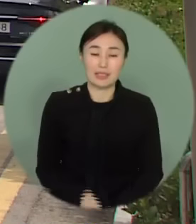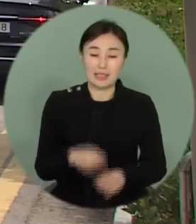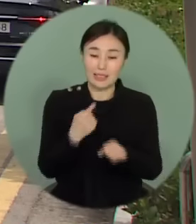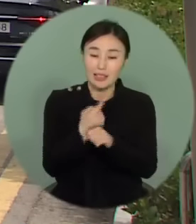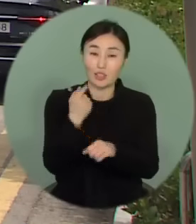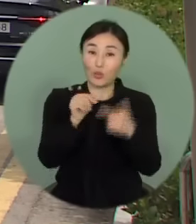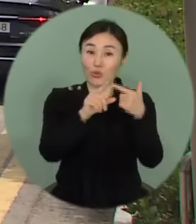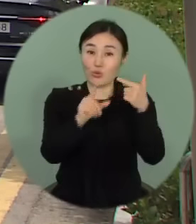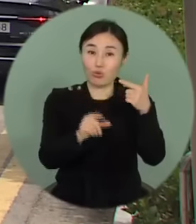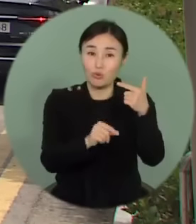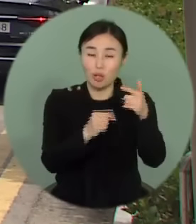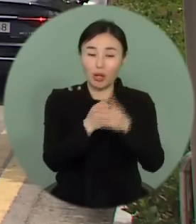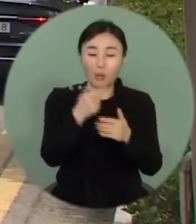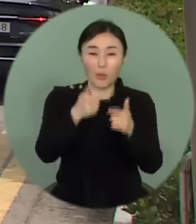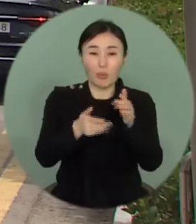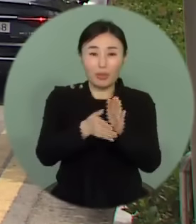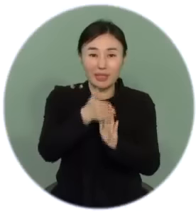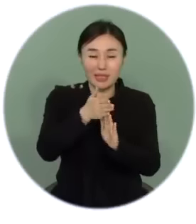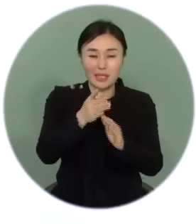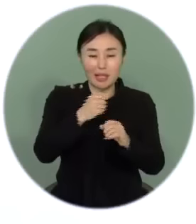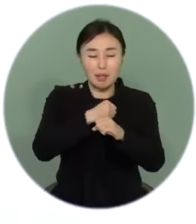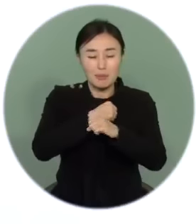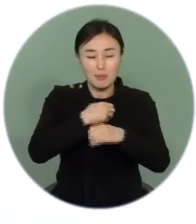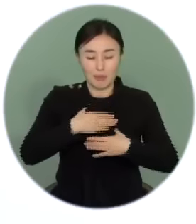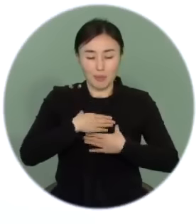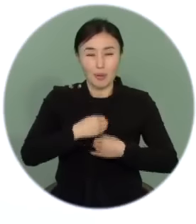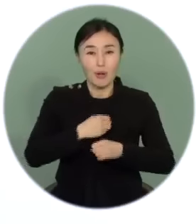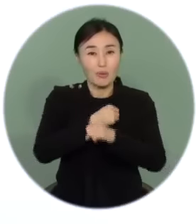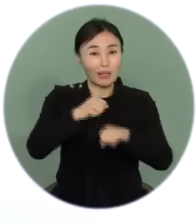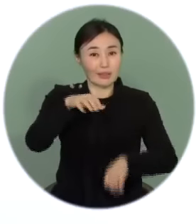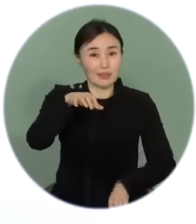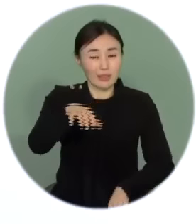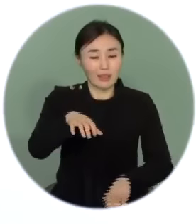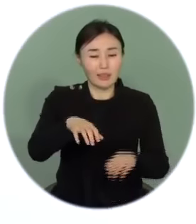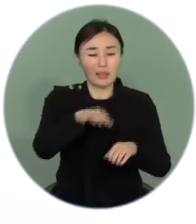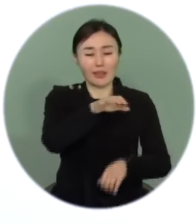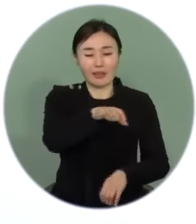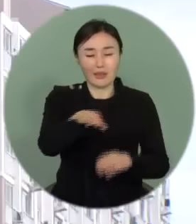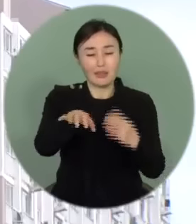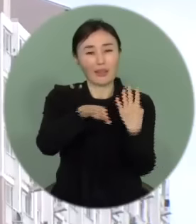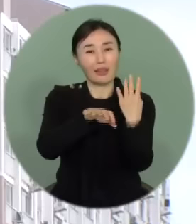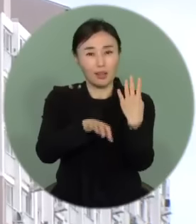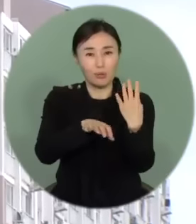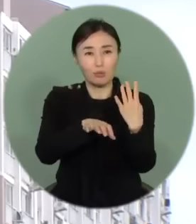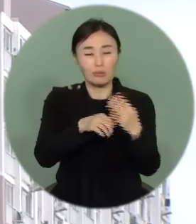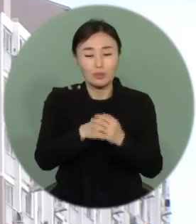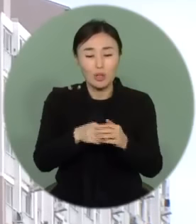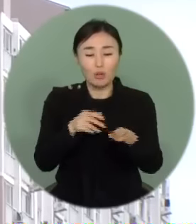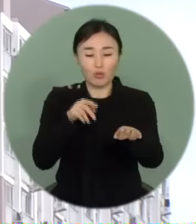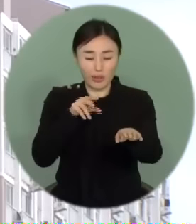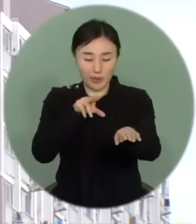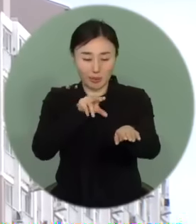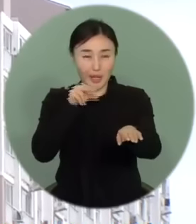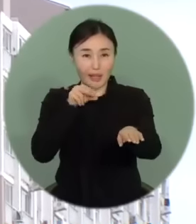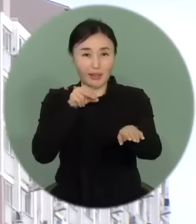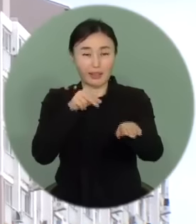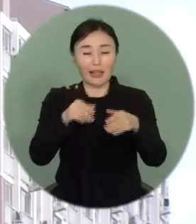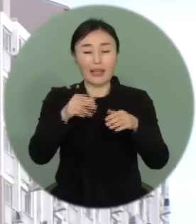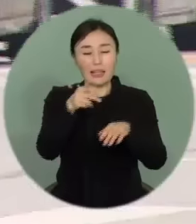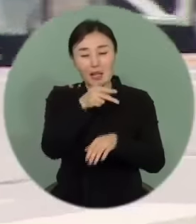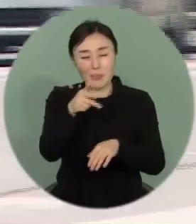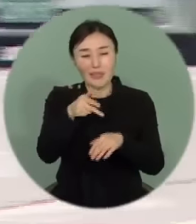지난해 6월, 목포시 평화광장을 비롯한 목포 지역 4개 장소에 후면 무인교통 단속 장비 8대가